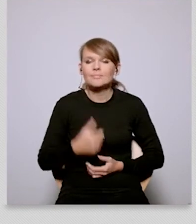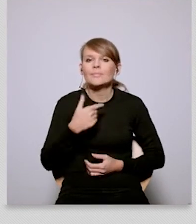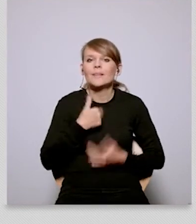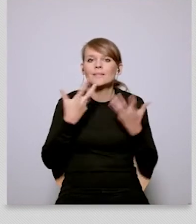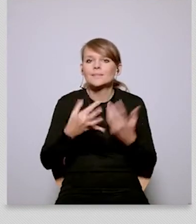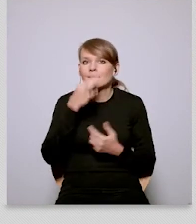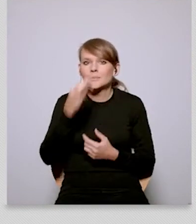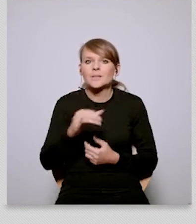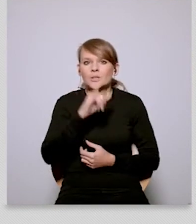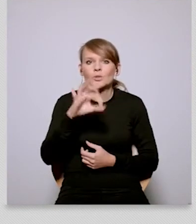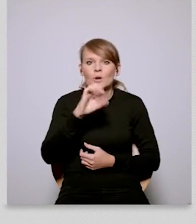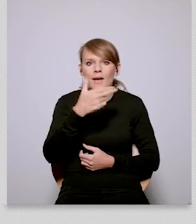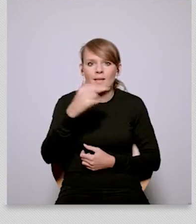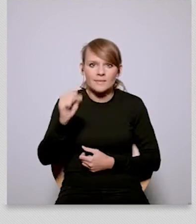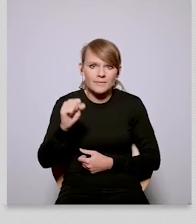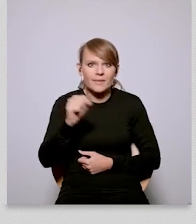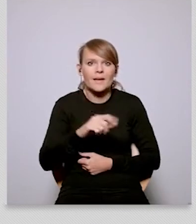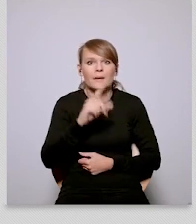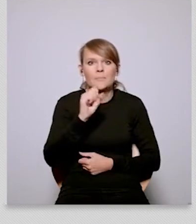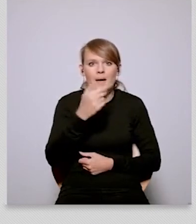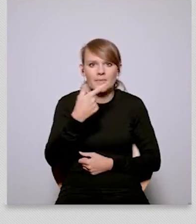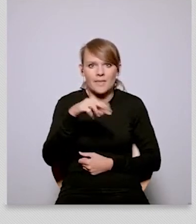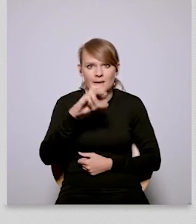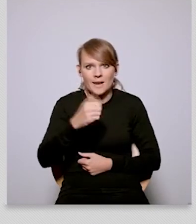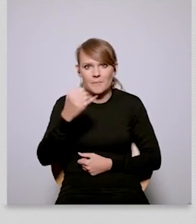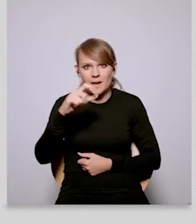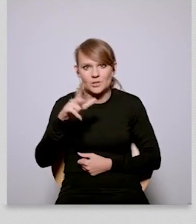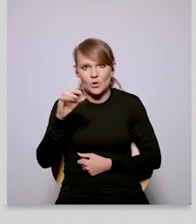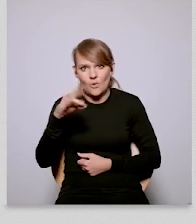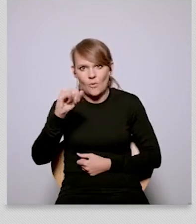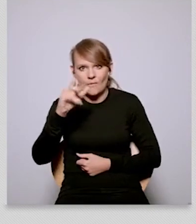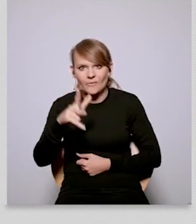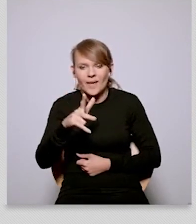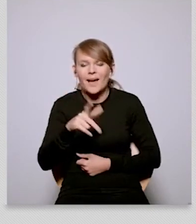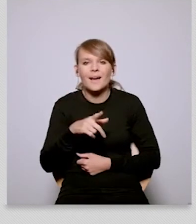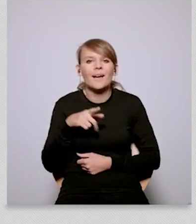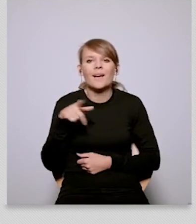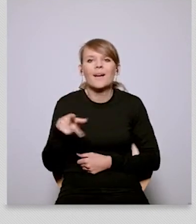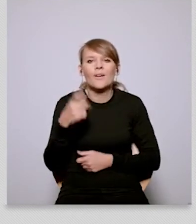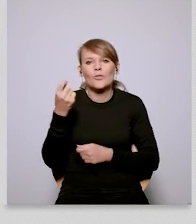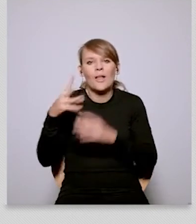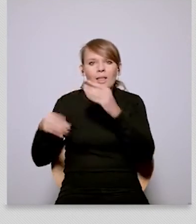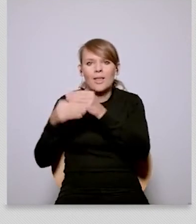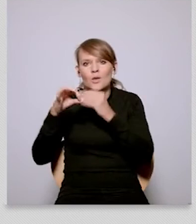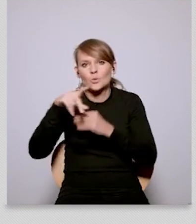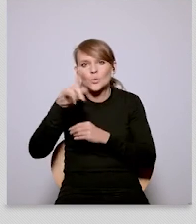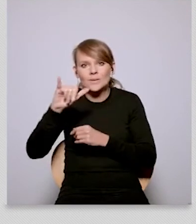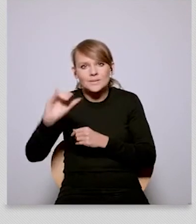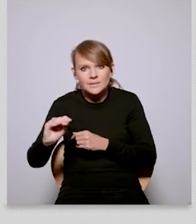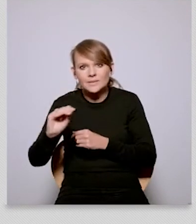Pan Derze Maćkowiak w nawiązaniu do tego co przed chwilą mówiła Suzy i co mówił również